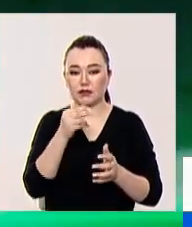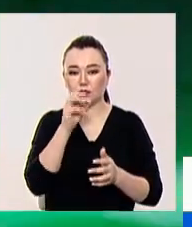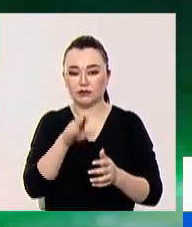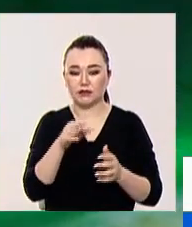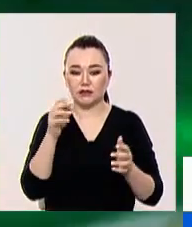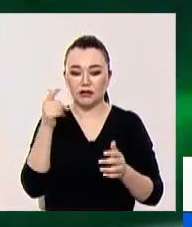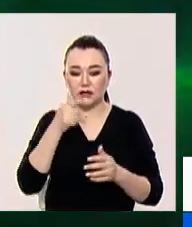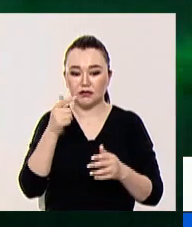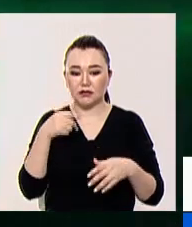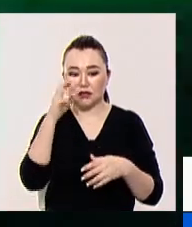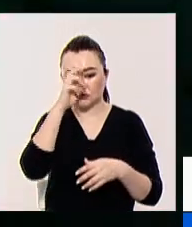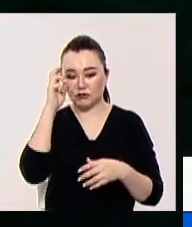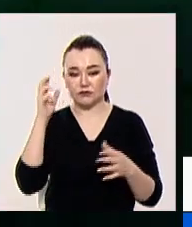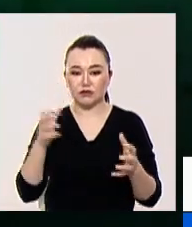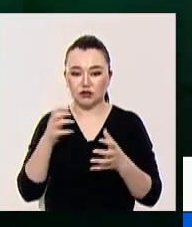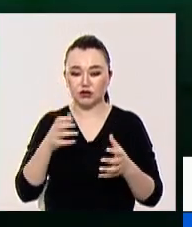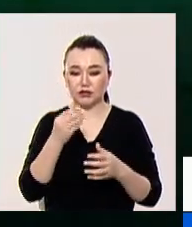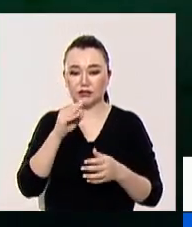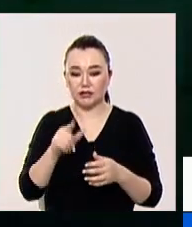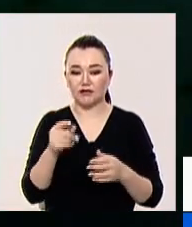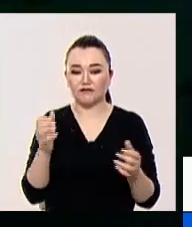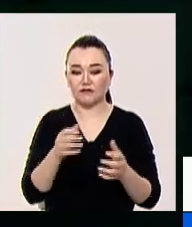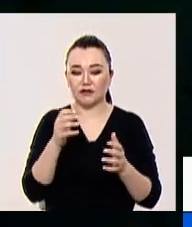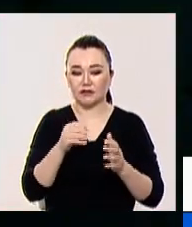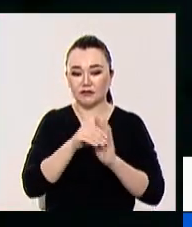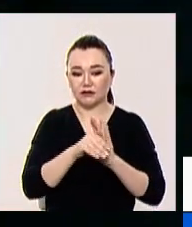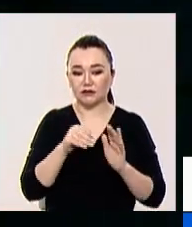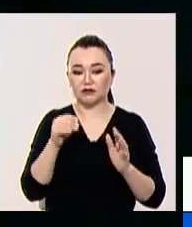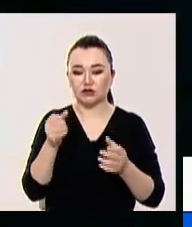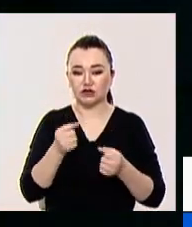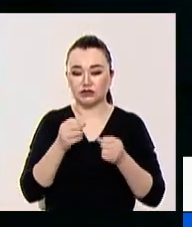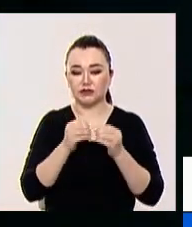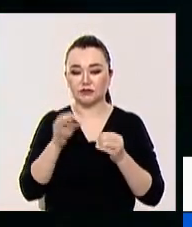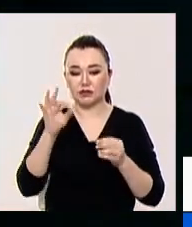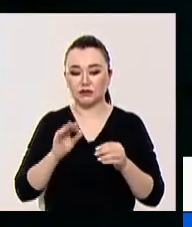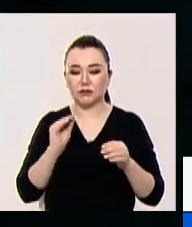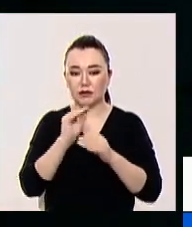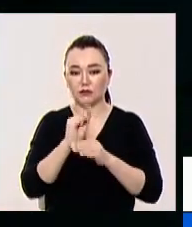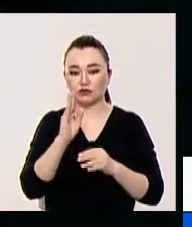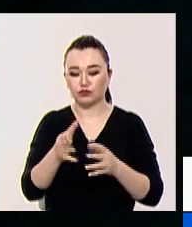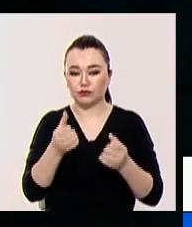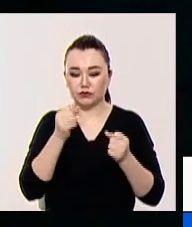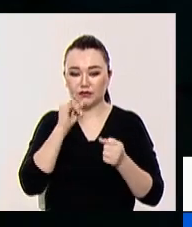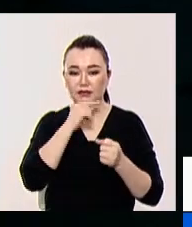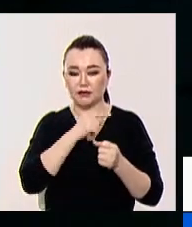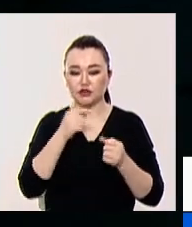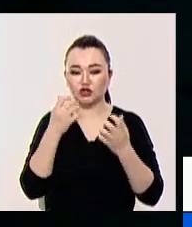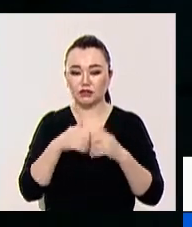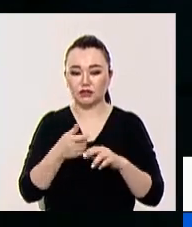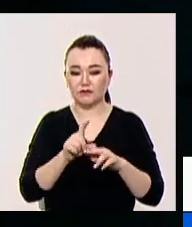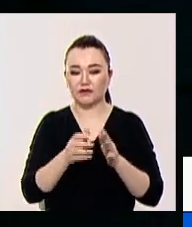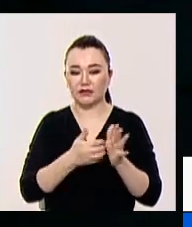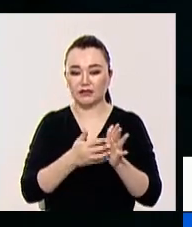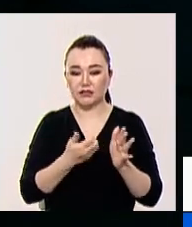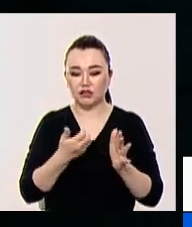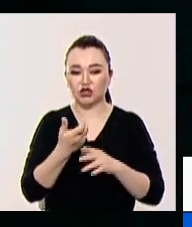гарантирована государством, а для защиты тенговых вкладов их держатели получат 10% премию. Но экономисты считают, что этого